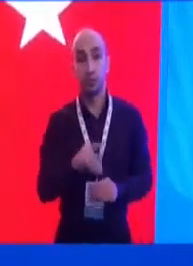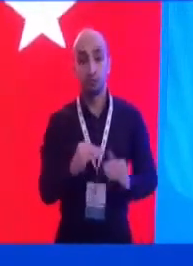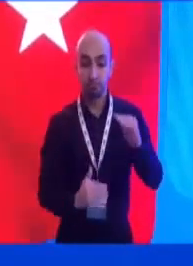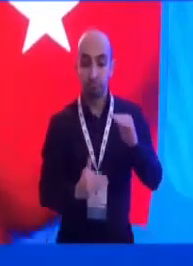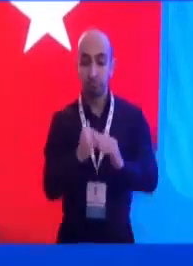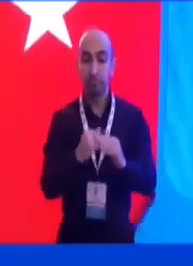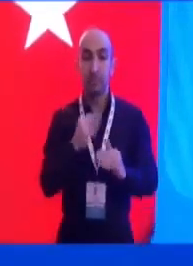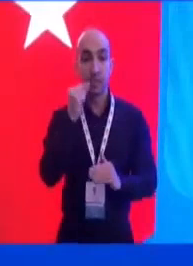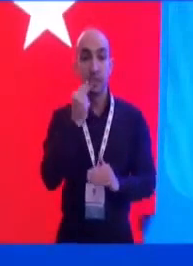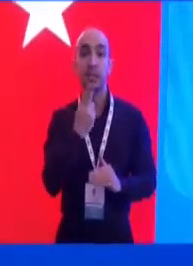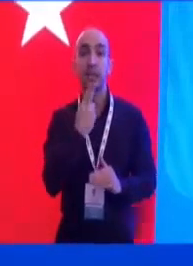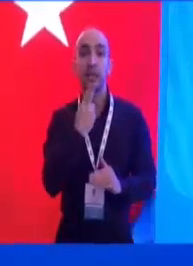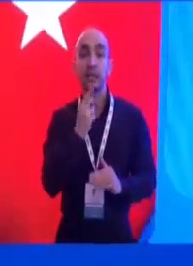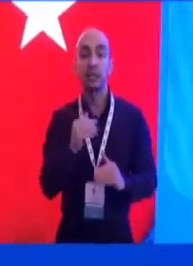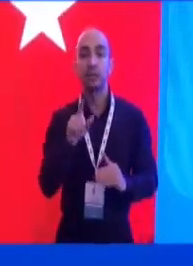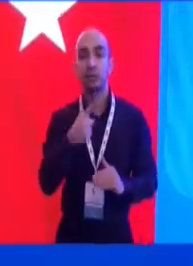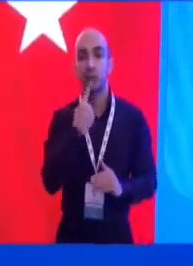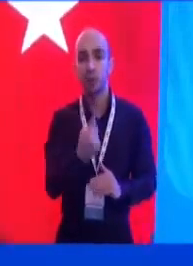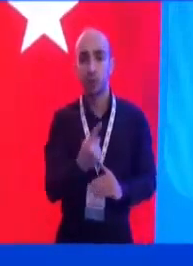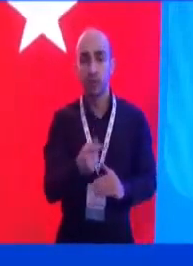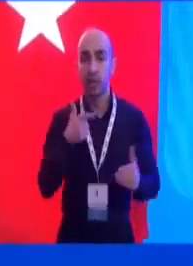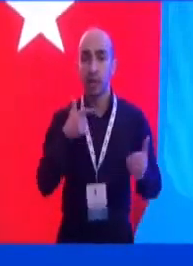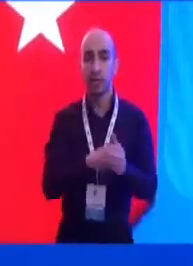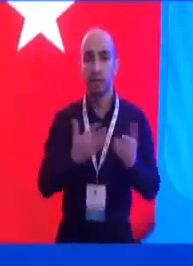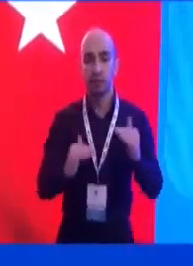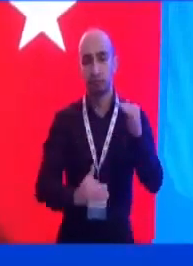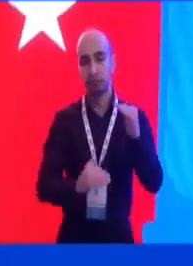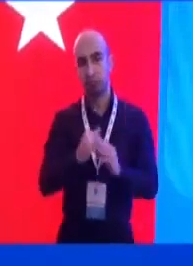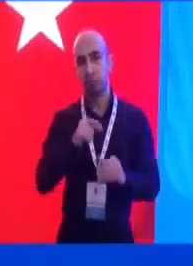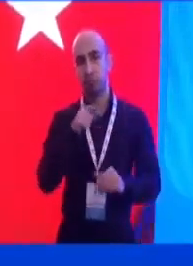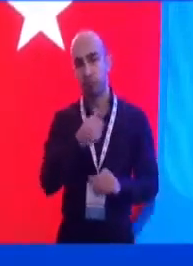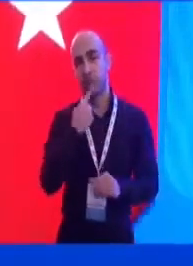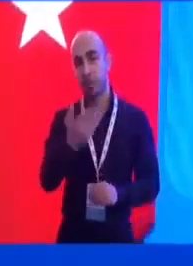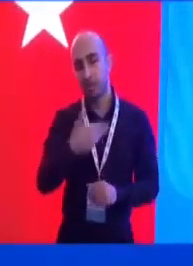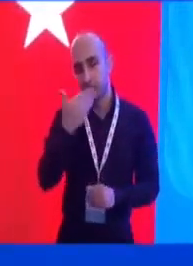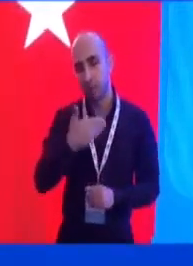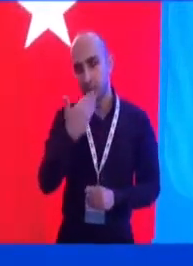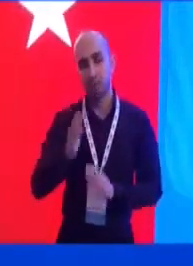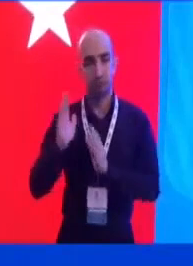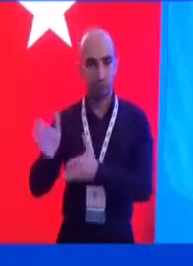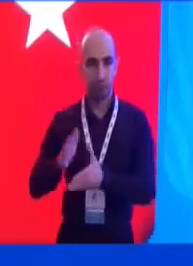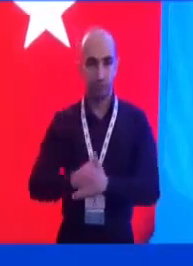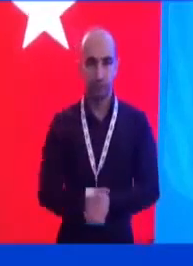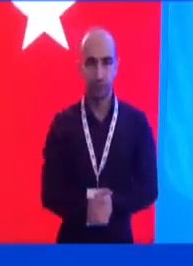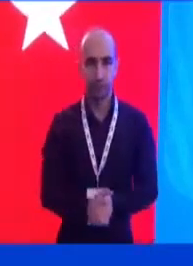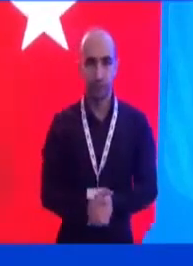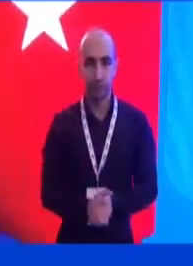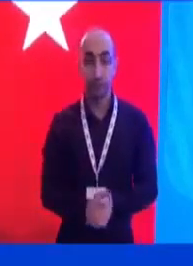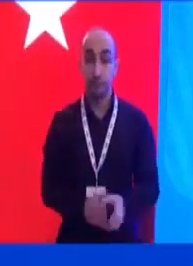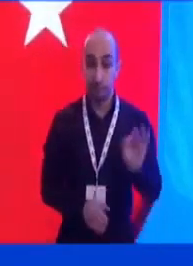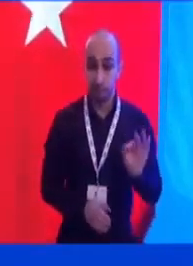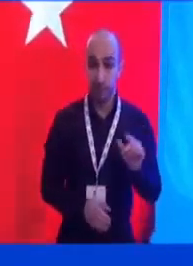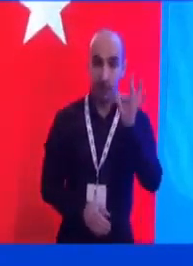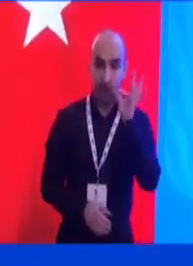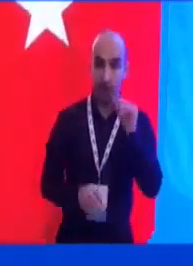koyduk. Hedefimizin parite olduğunu da özellikle vurguladık, vurguluyoruz. Biz kadın erkek yan